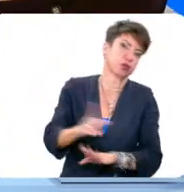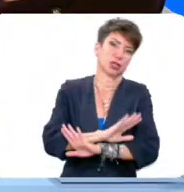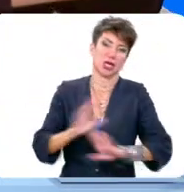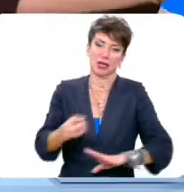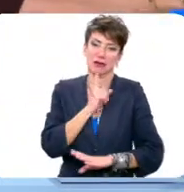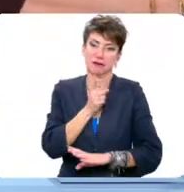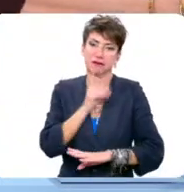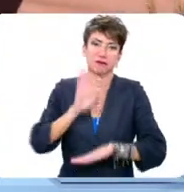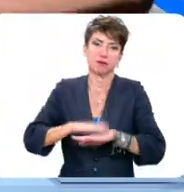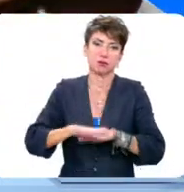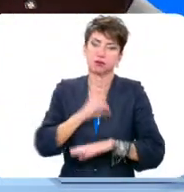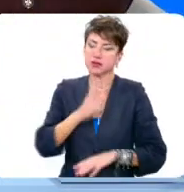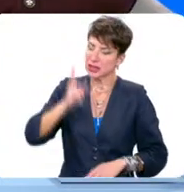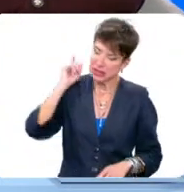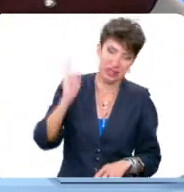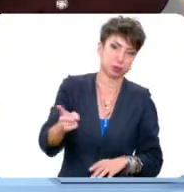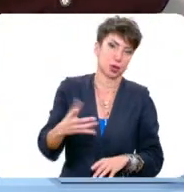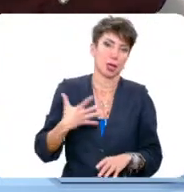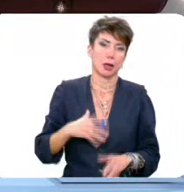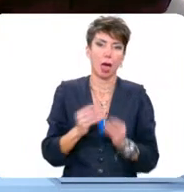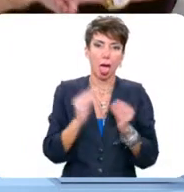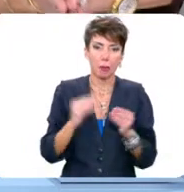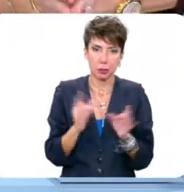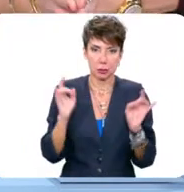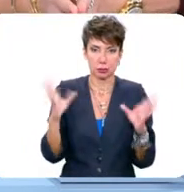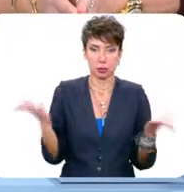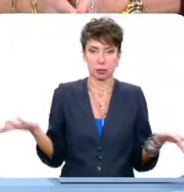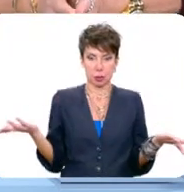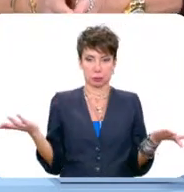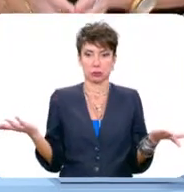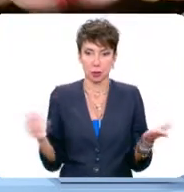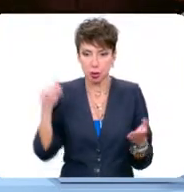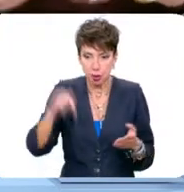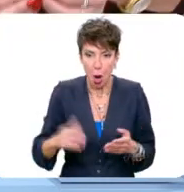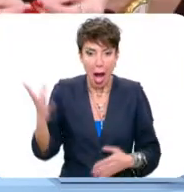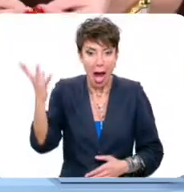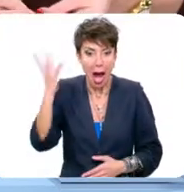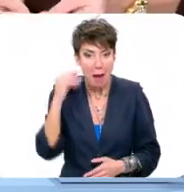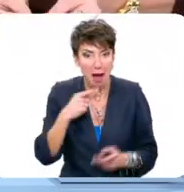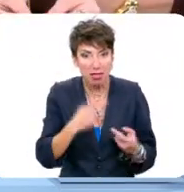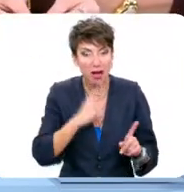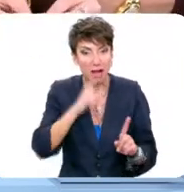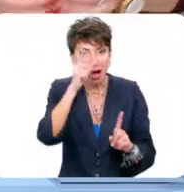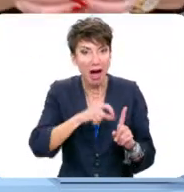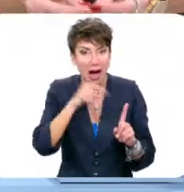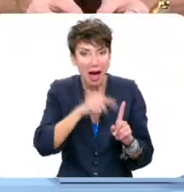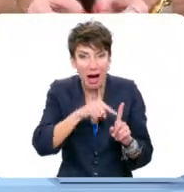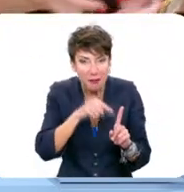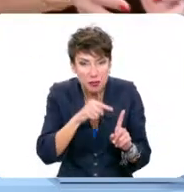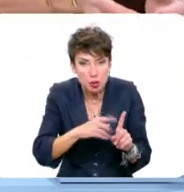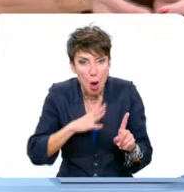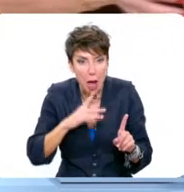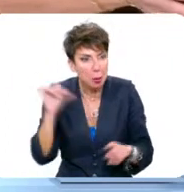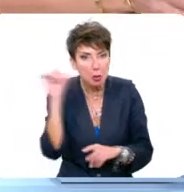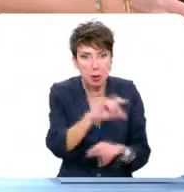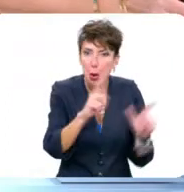υπαίτιος του φόνου του παιδιού της. Και έχει μόλις πληροφορηθεί ότι θα γυρίσει ο άνθρωπος στην οικογένειά του,